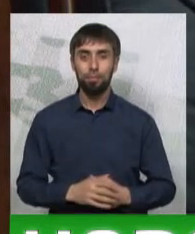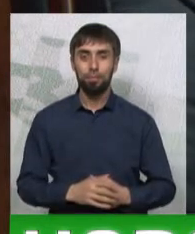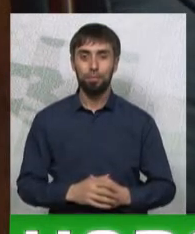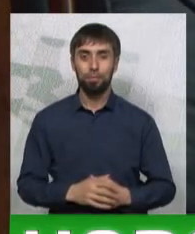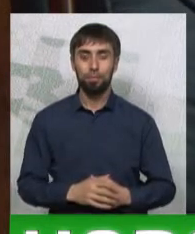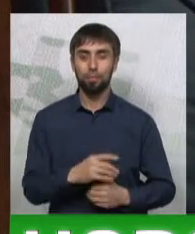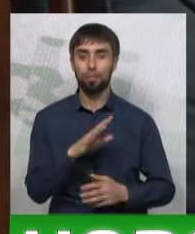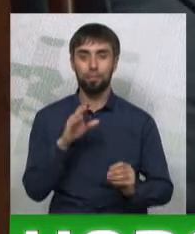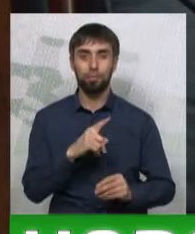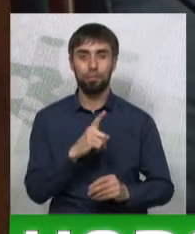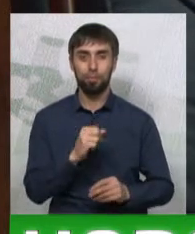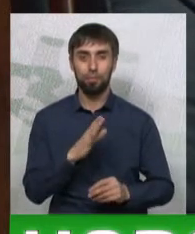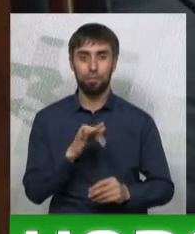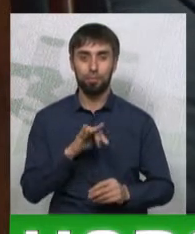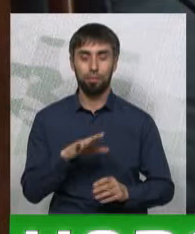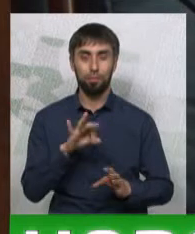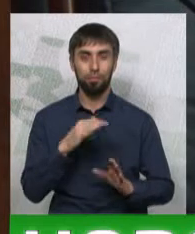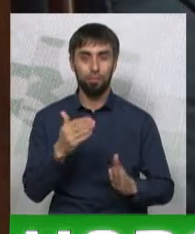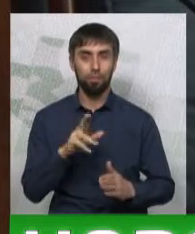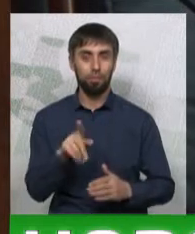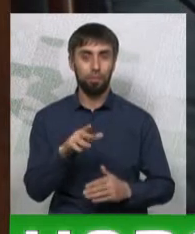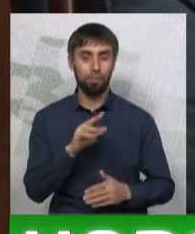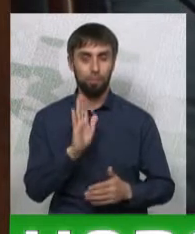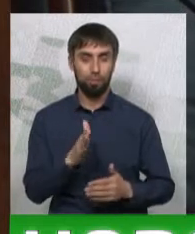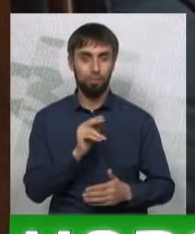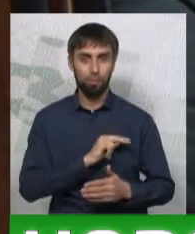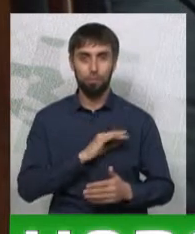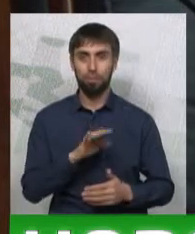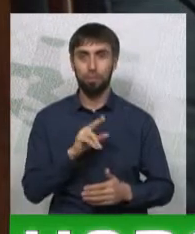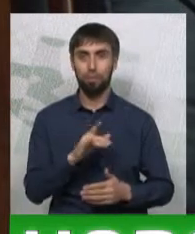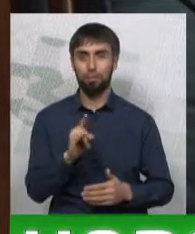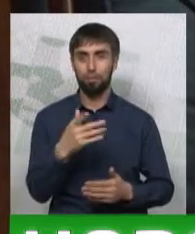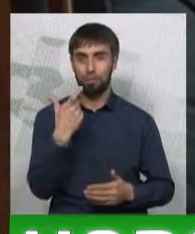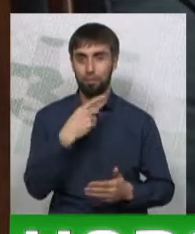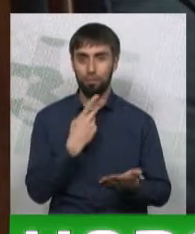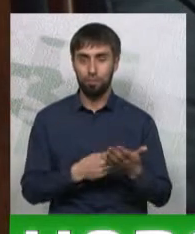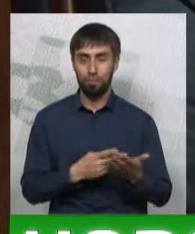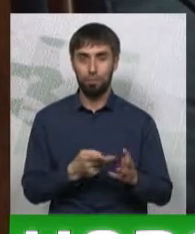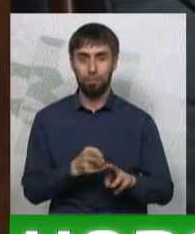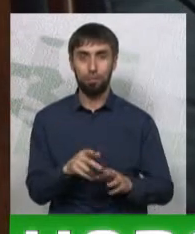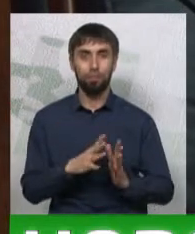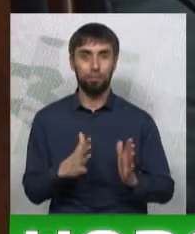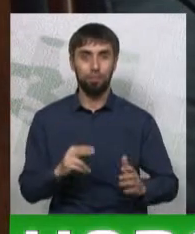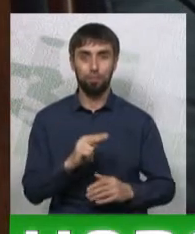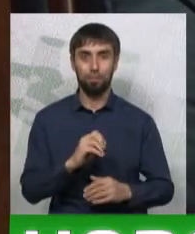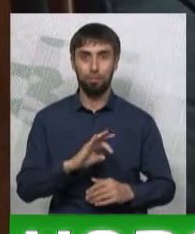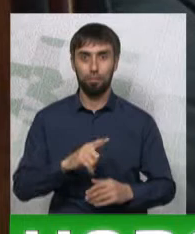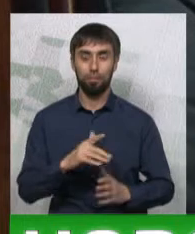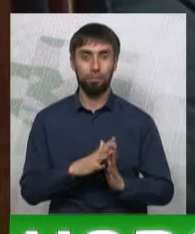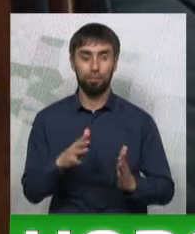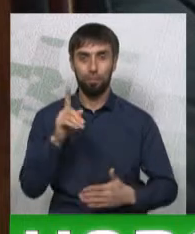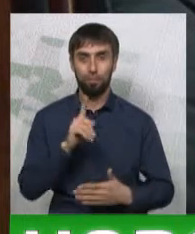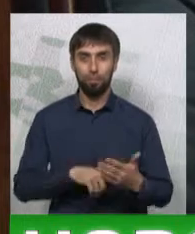зависит от вас, как вы будете работать, как вы себя проявите. Это большая честь, большое